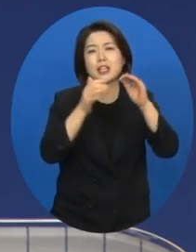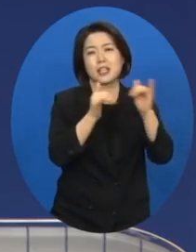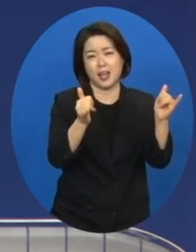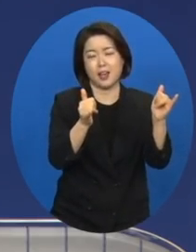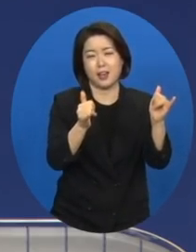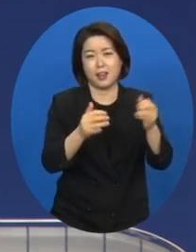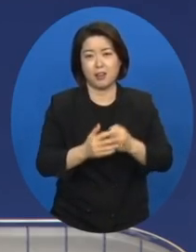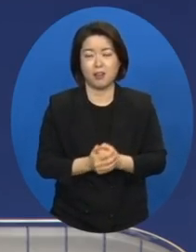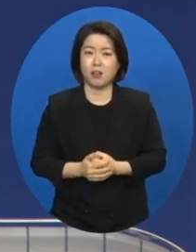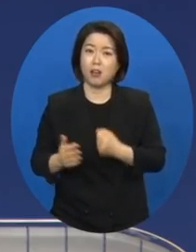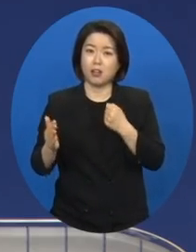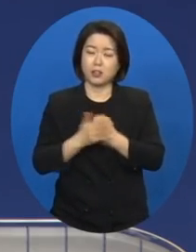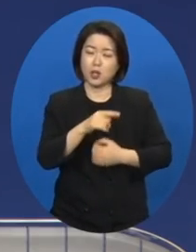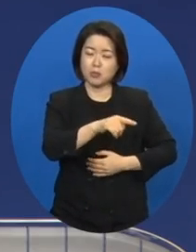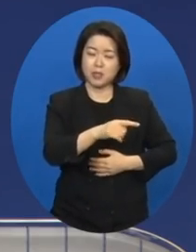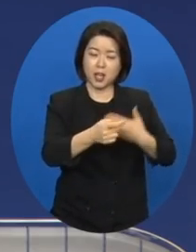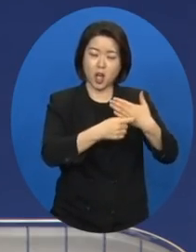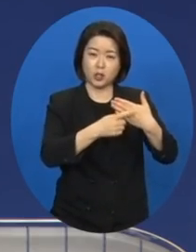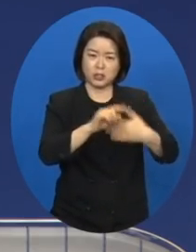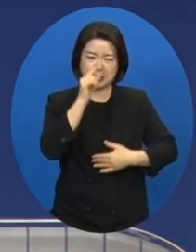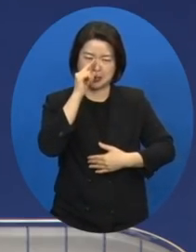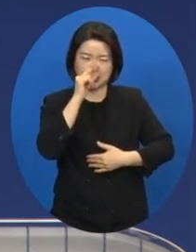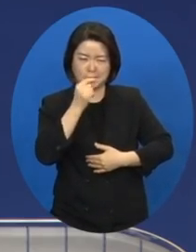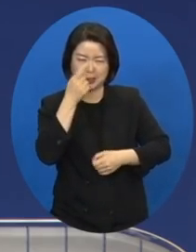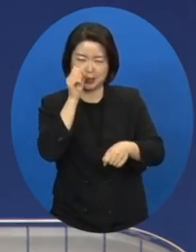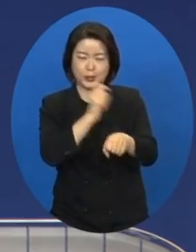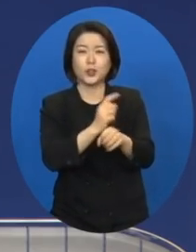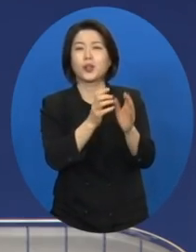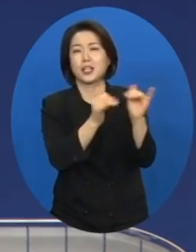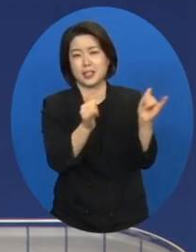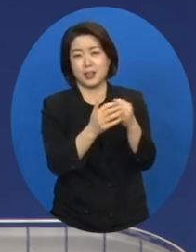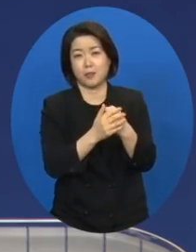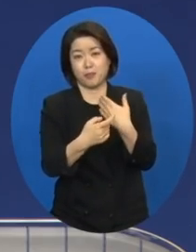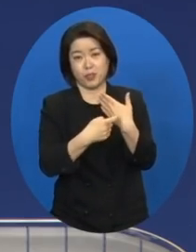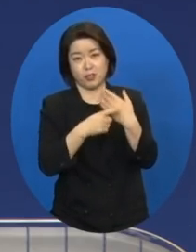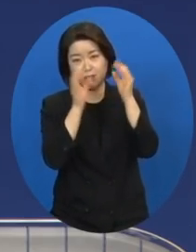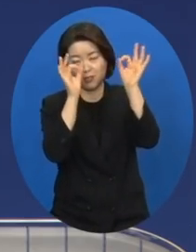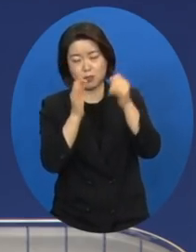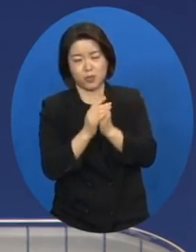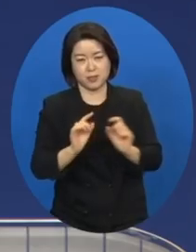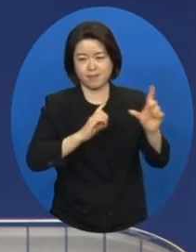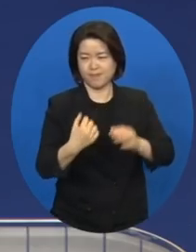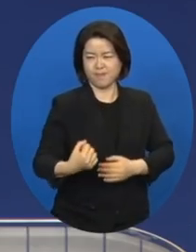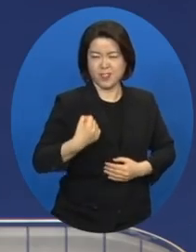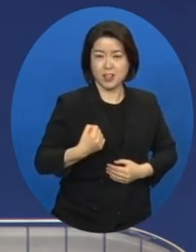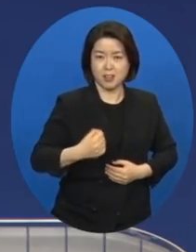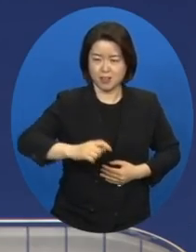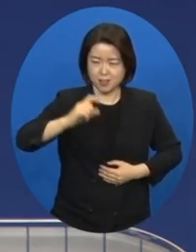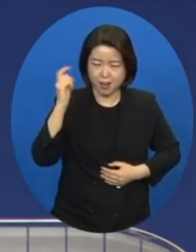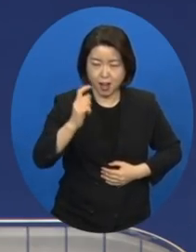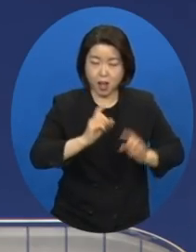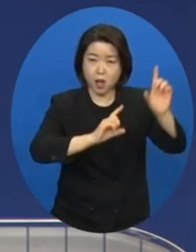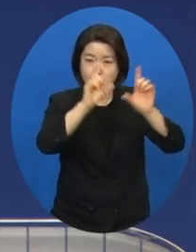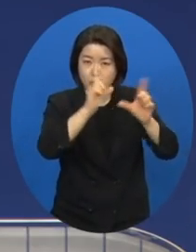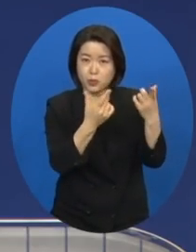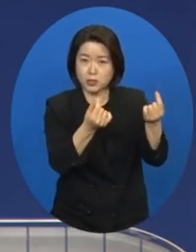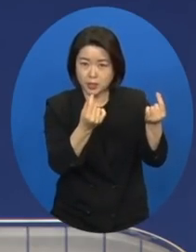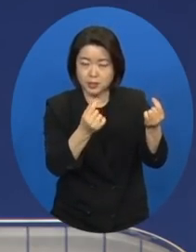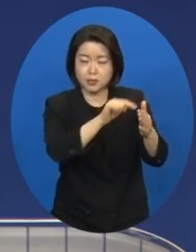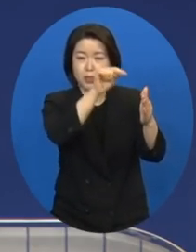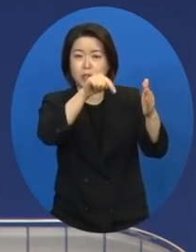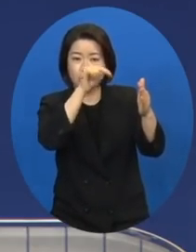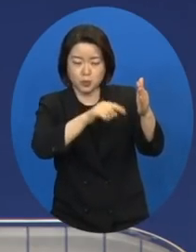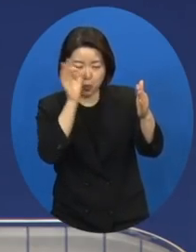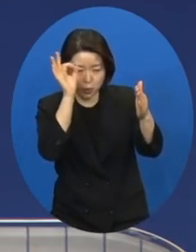보니까 굉장히 거친 성격의 분들이기도 했습니다. 그러니까 겉으로 보면 굉장히 생활력이 있고 강해 보이지만 그 내면에는